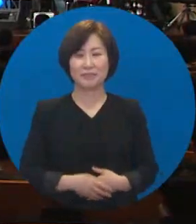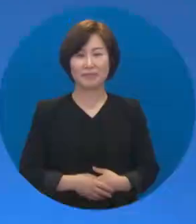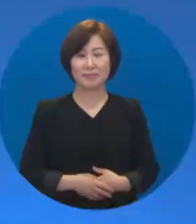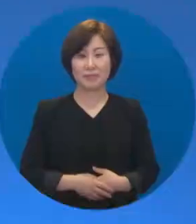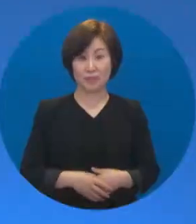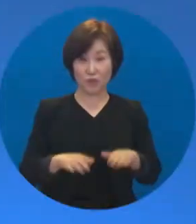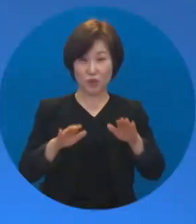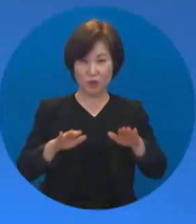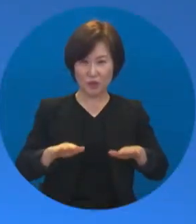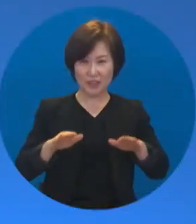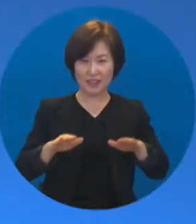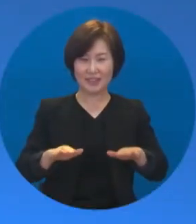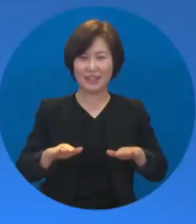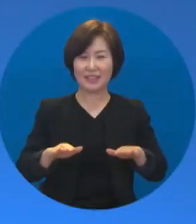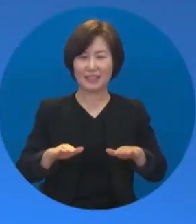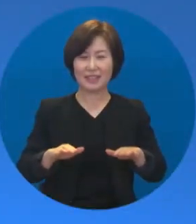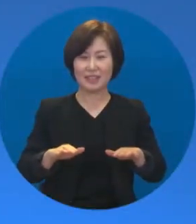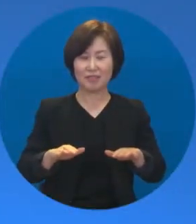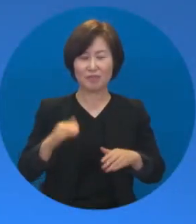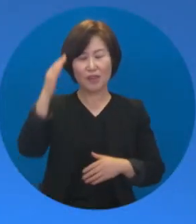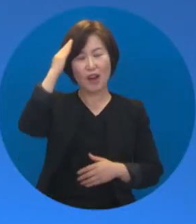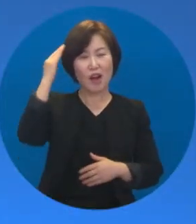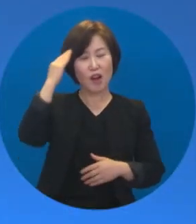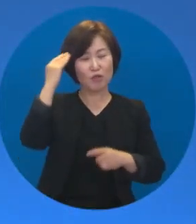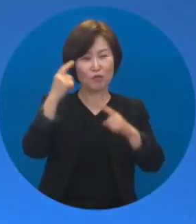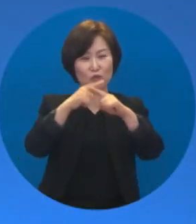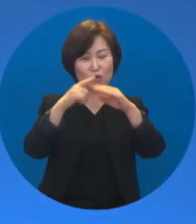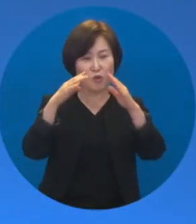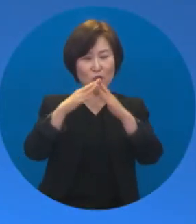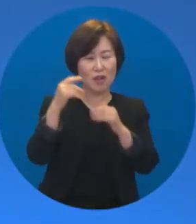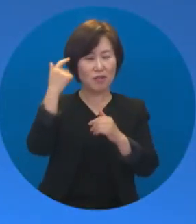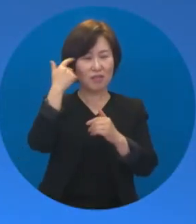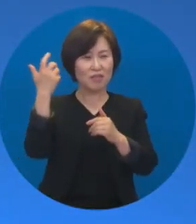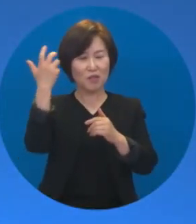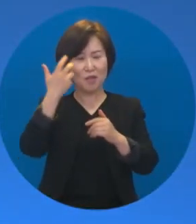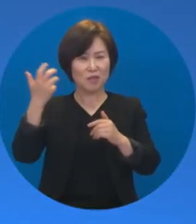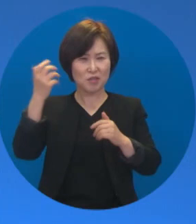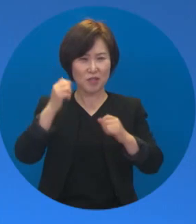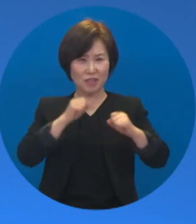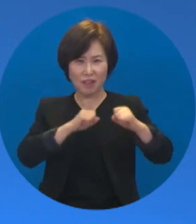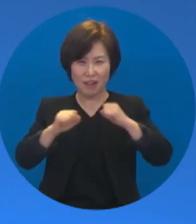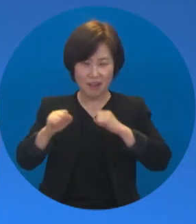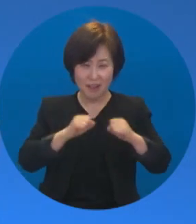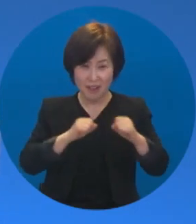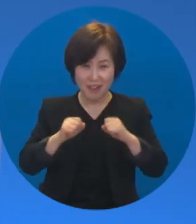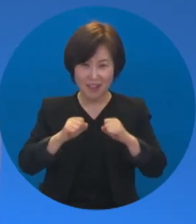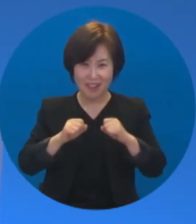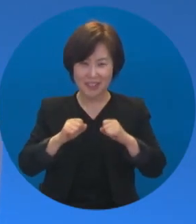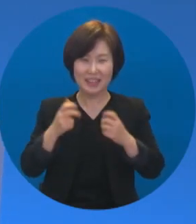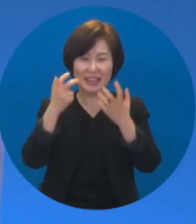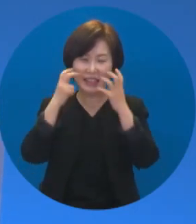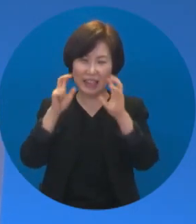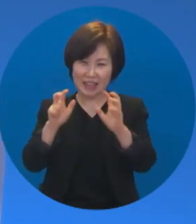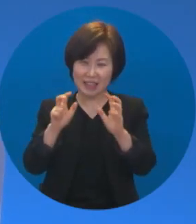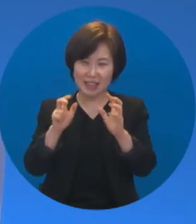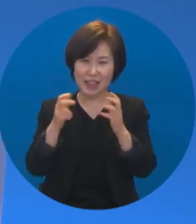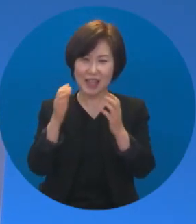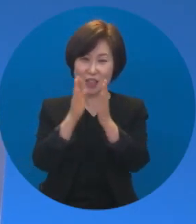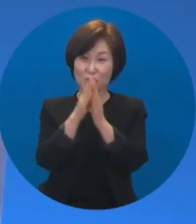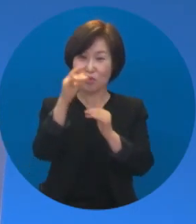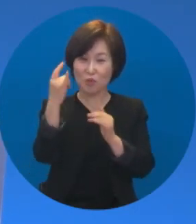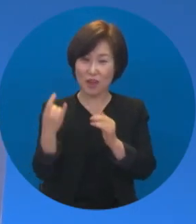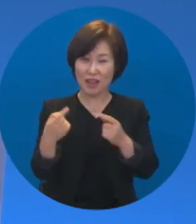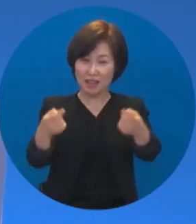오늘 이렇게 한국교회의 영적인 다이내믹을 모든 다니엘 기도회 참여교회 성도 여러분과